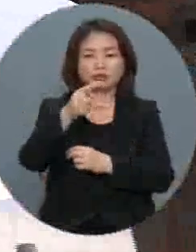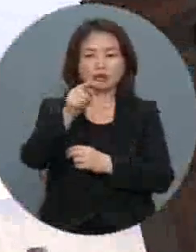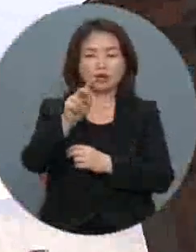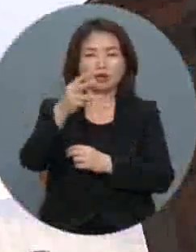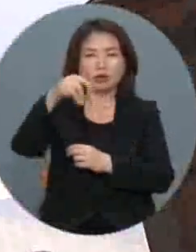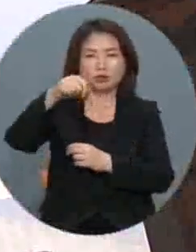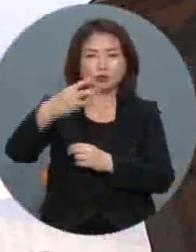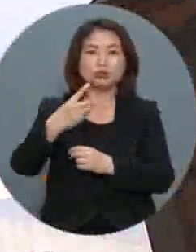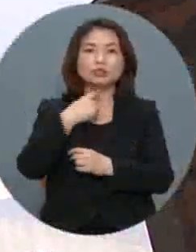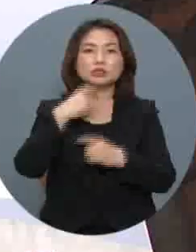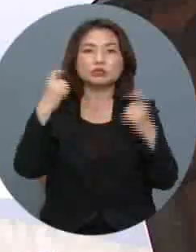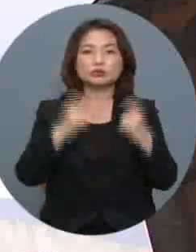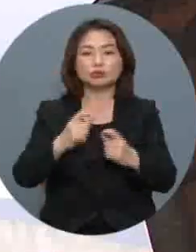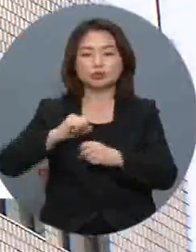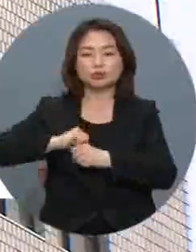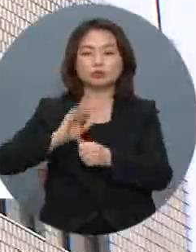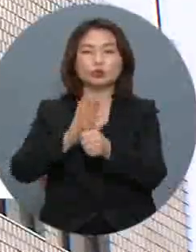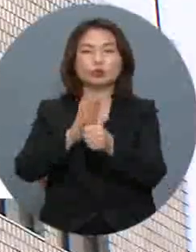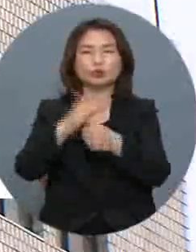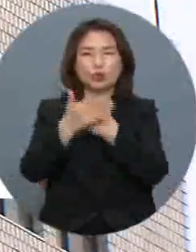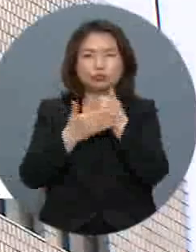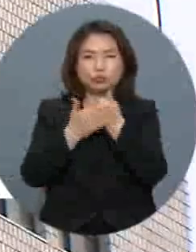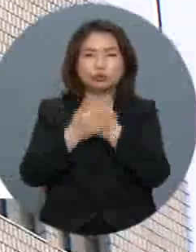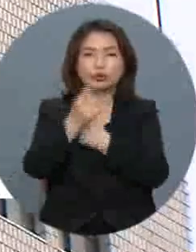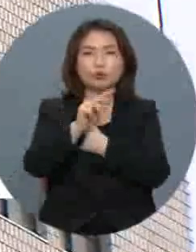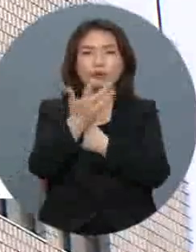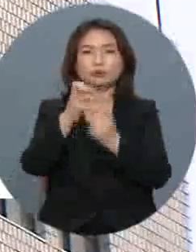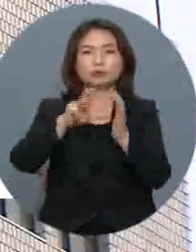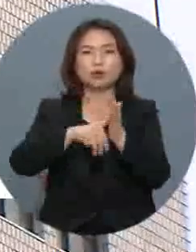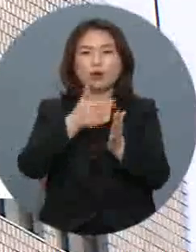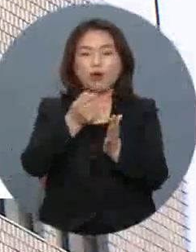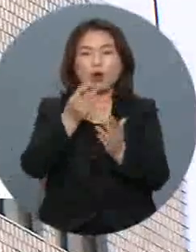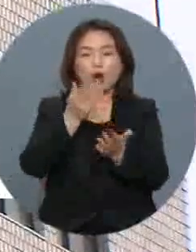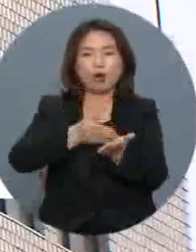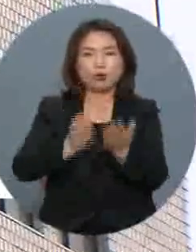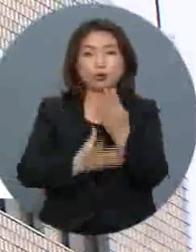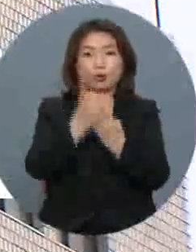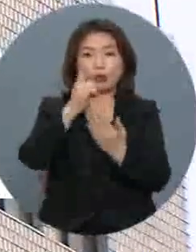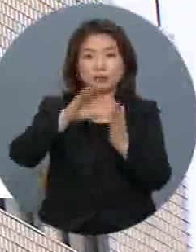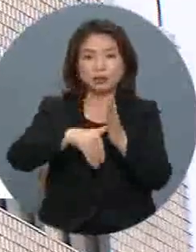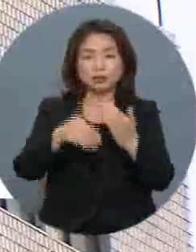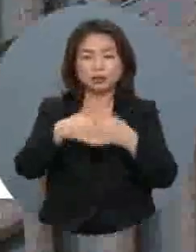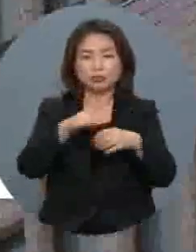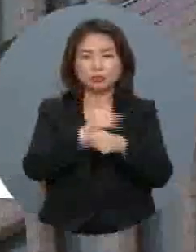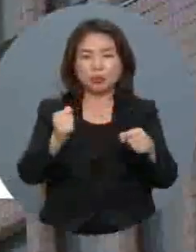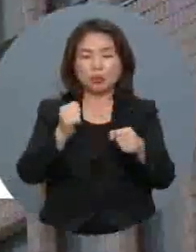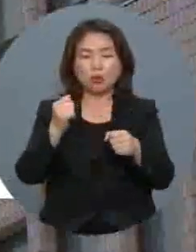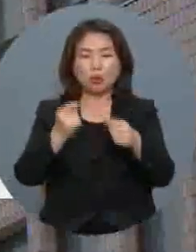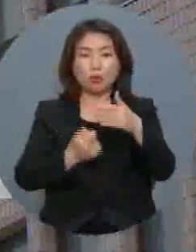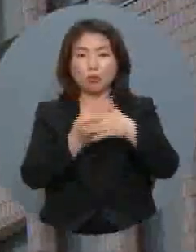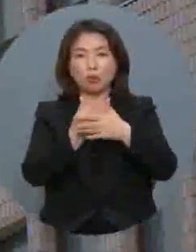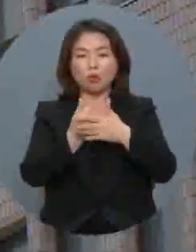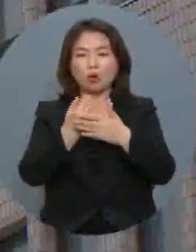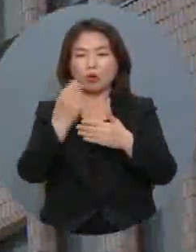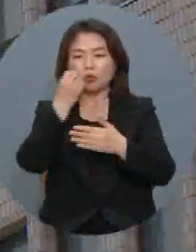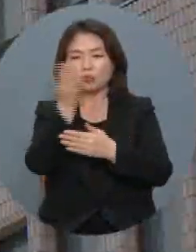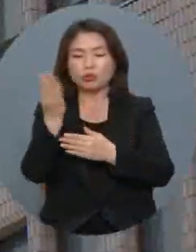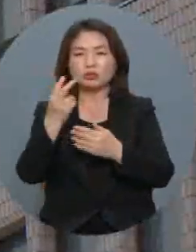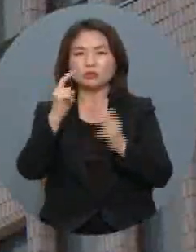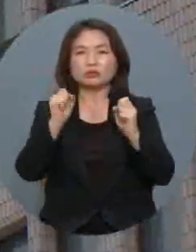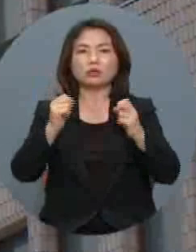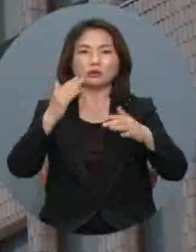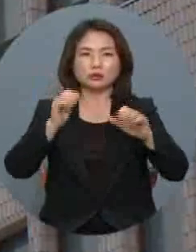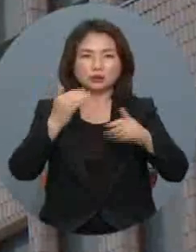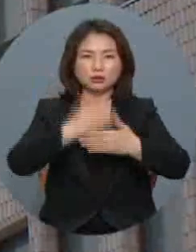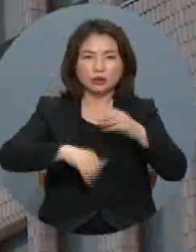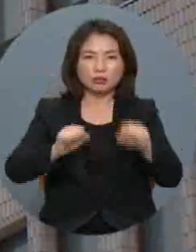신부가 신군부를 도운 덕분에 1980년 언론 통폐합 때 대구 경북 유일의 신문으로 살아남아 영향력을